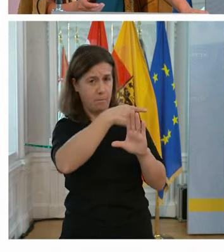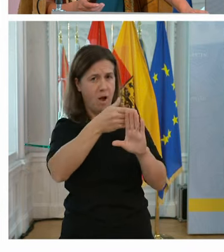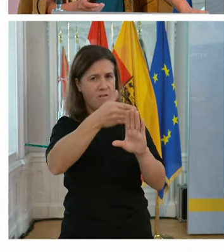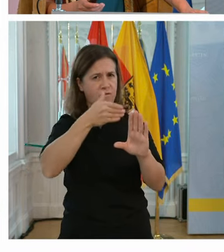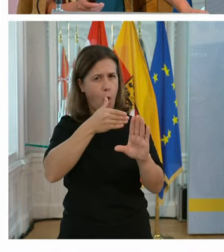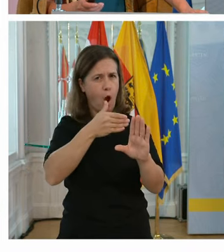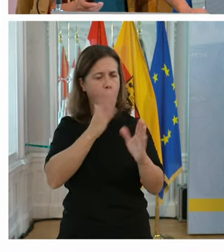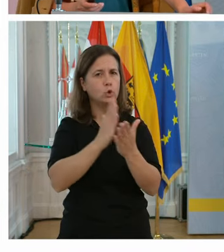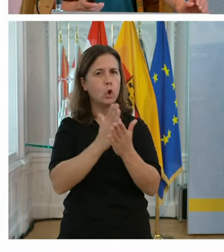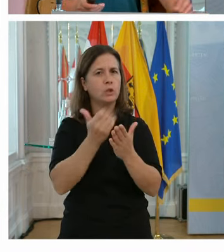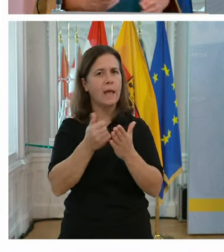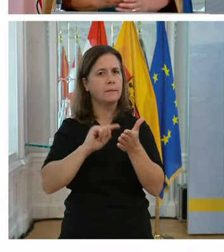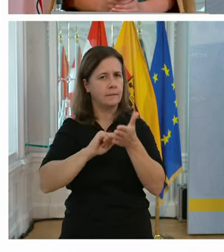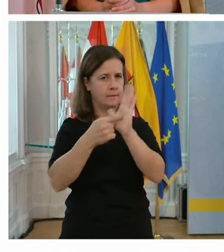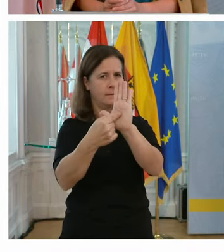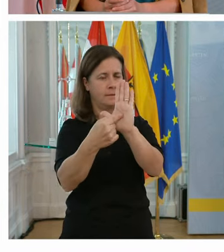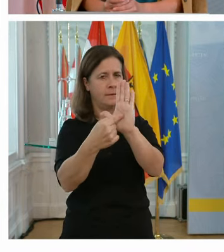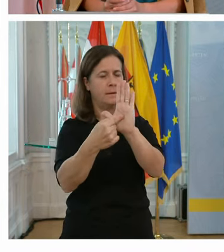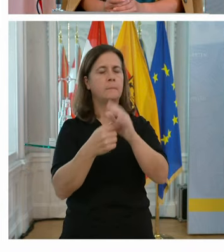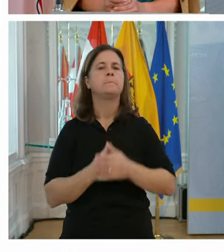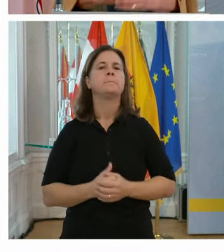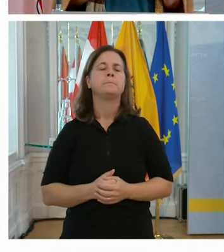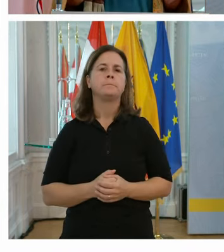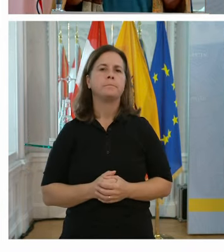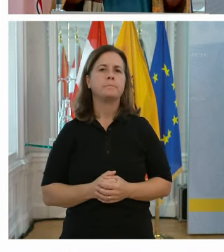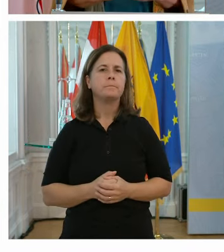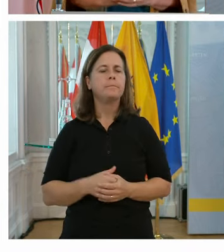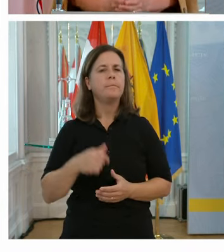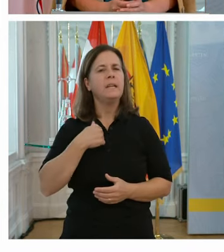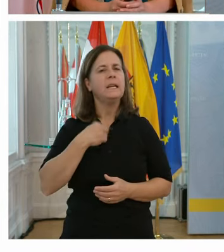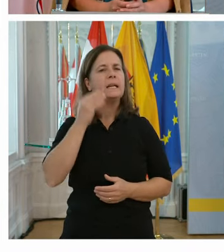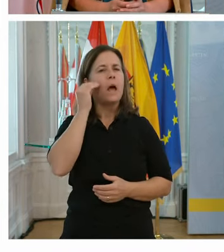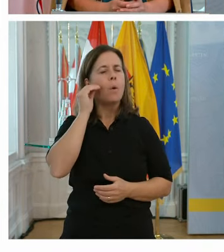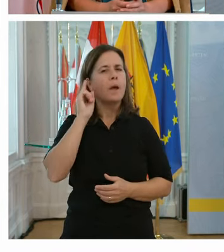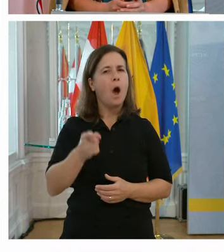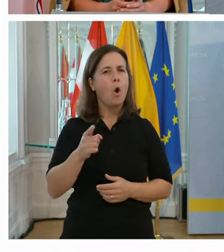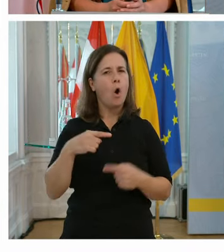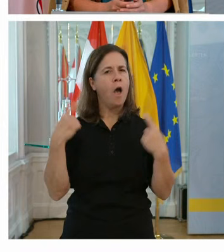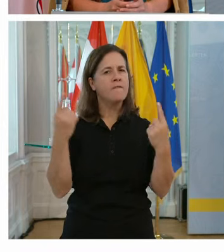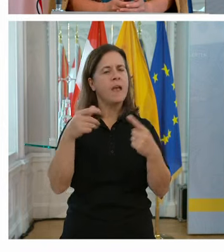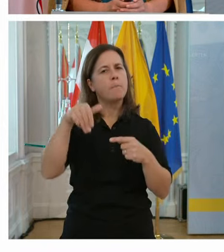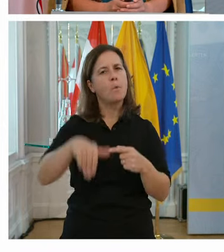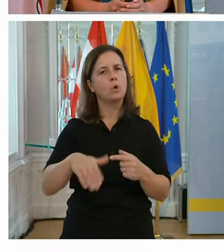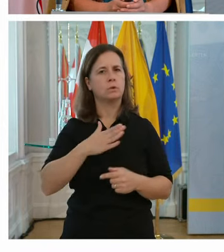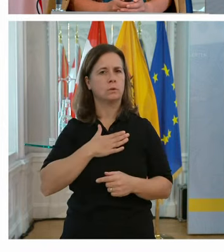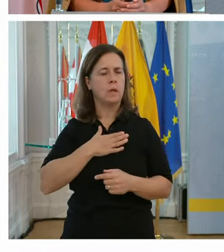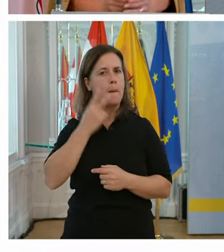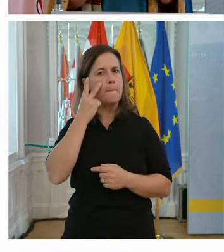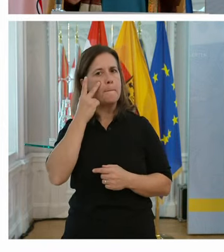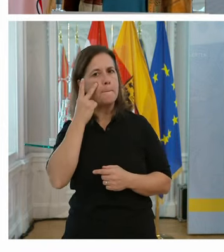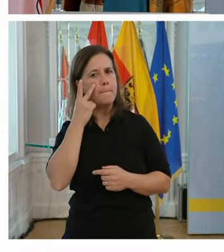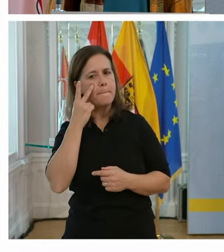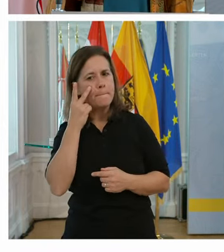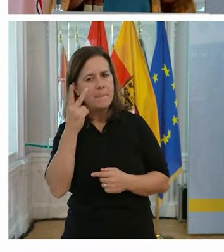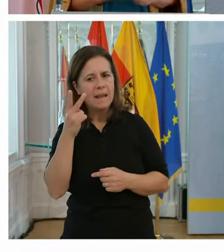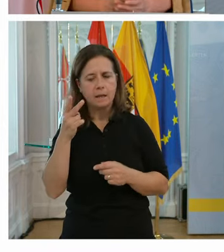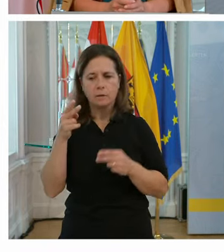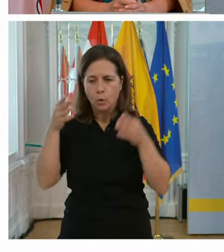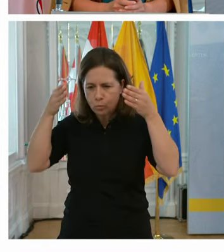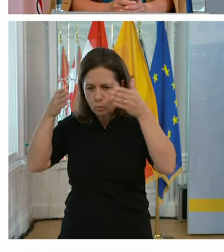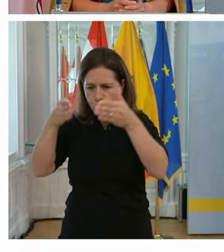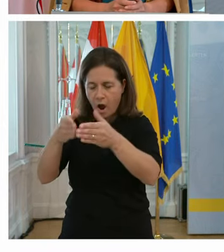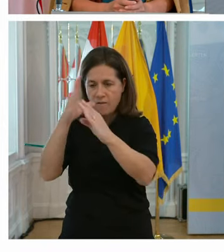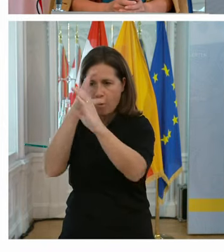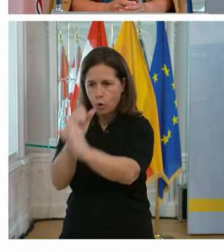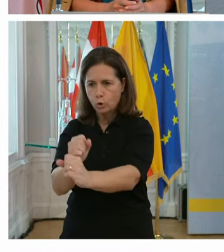Vorspann schon genannt. Ich glaube auch, wir müssen einfach unseren Blick auf Behinderung